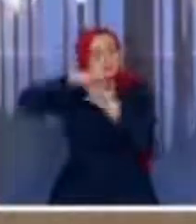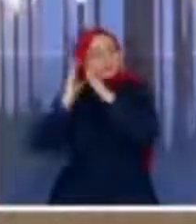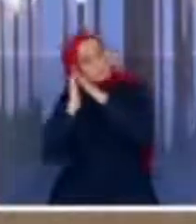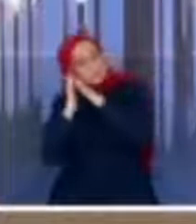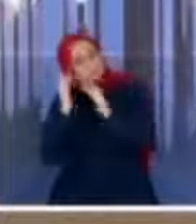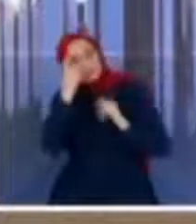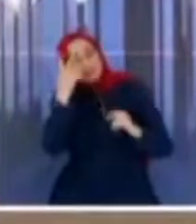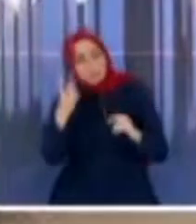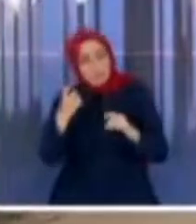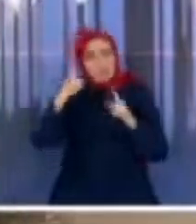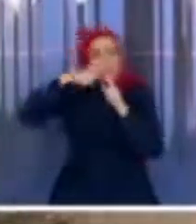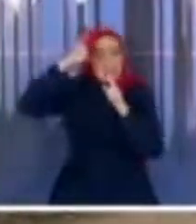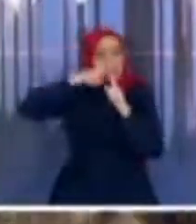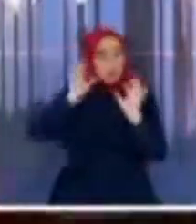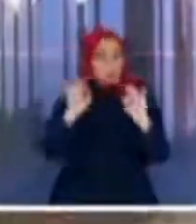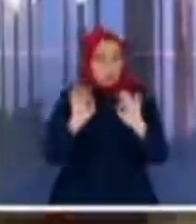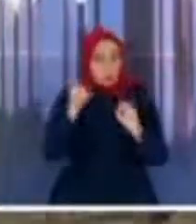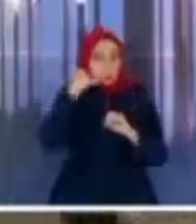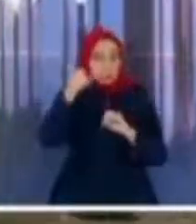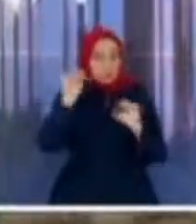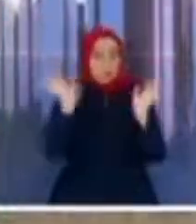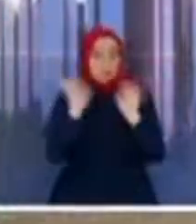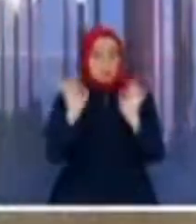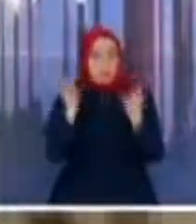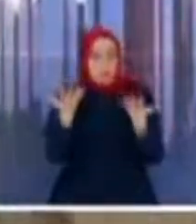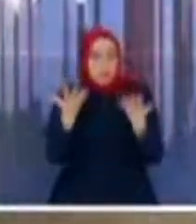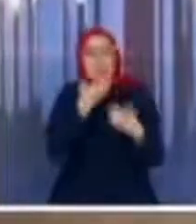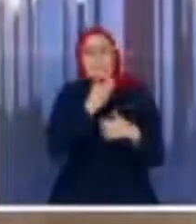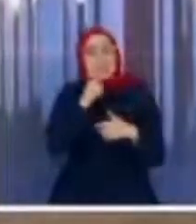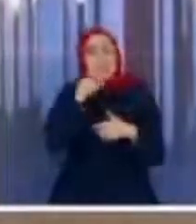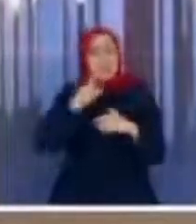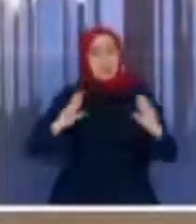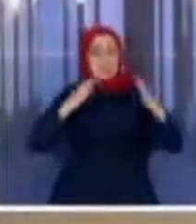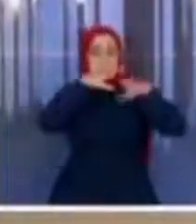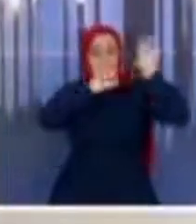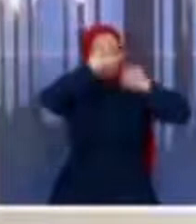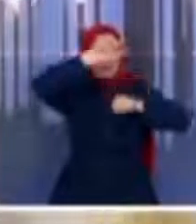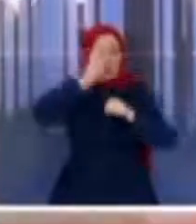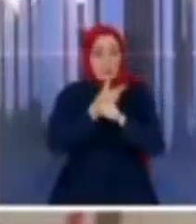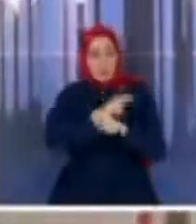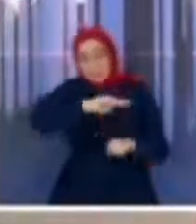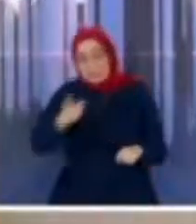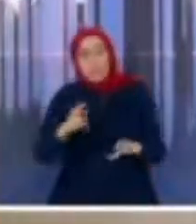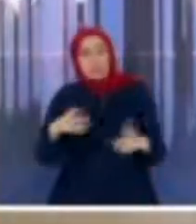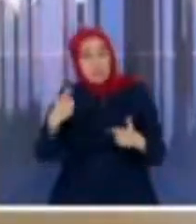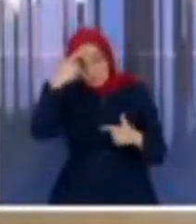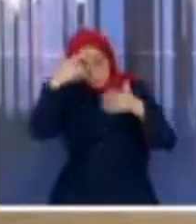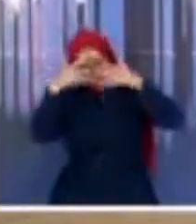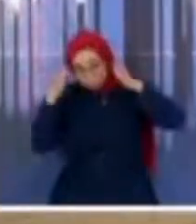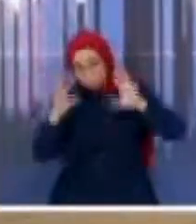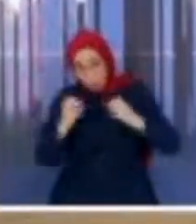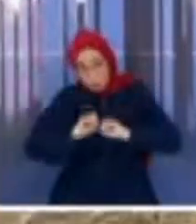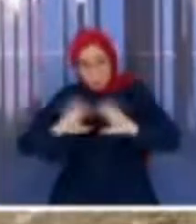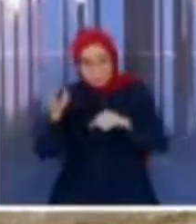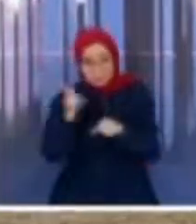ما فيهاش ريزو، دونك ما نجمش يتصل بالاسعاف ولا بالحمايه المدنيه. صعيب في العاده البلايص هذوما